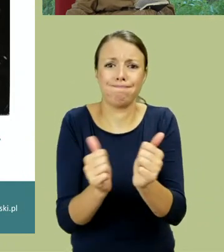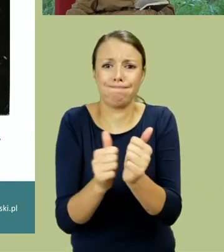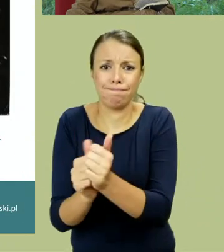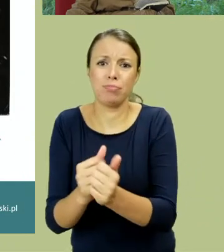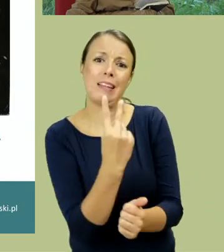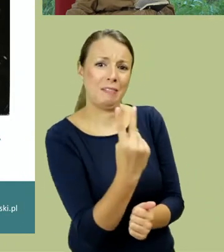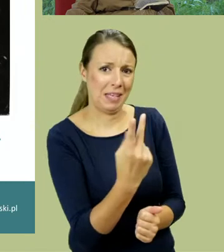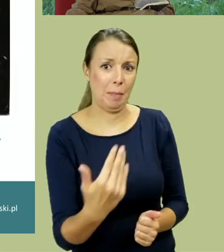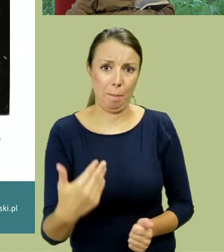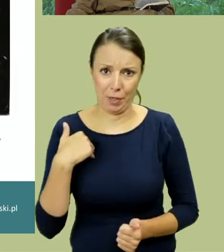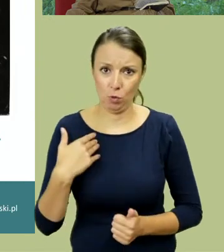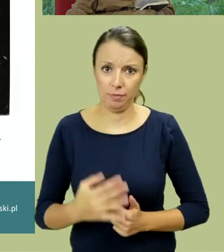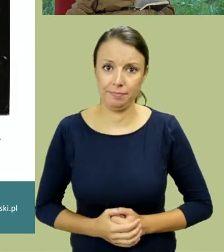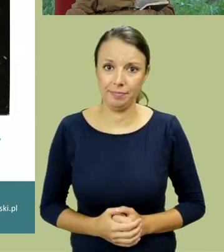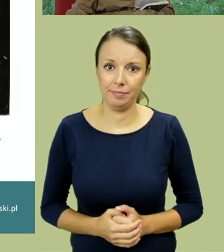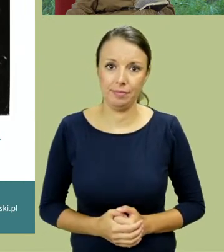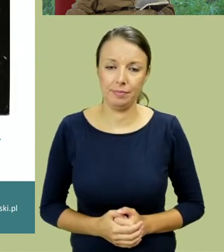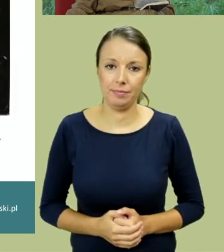Najpierw